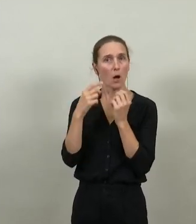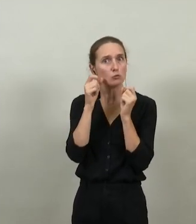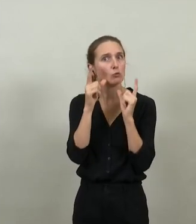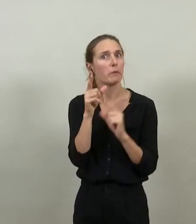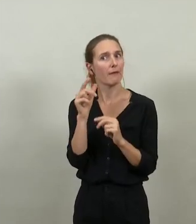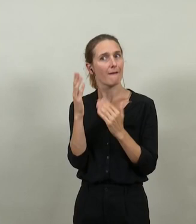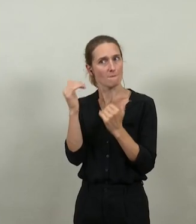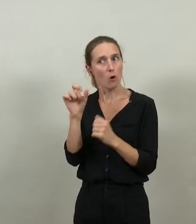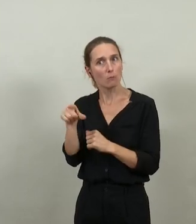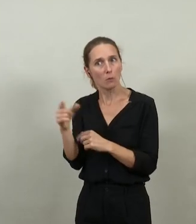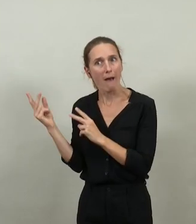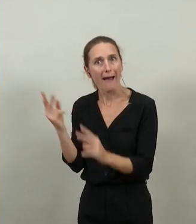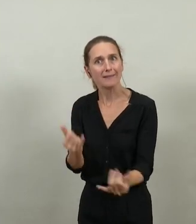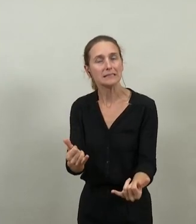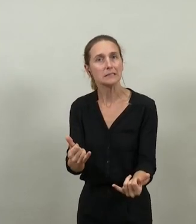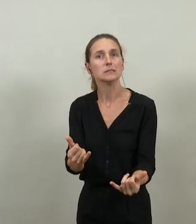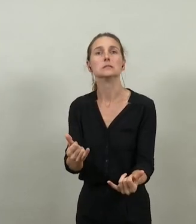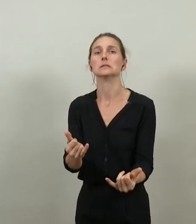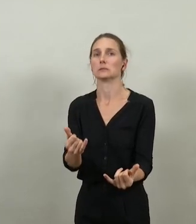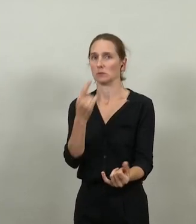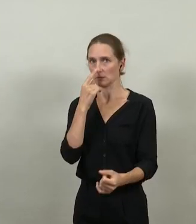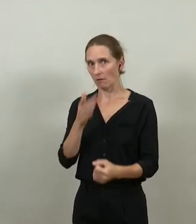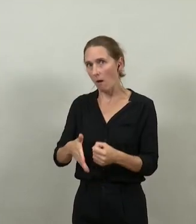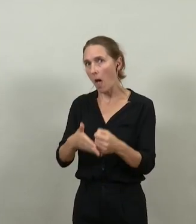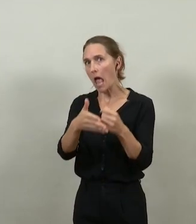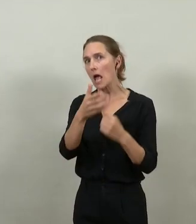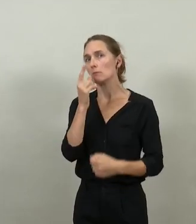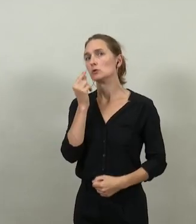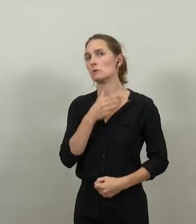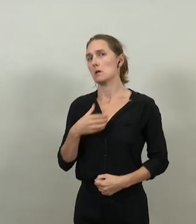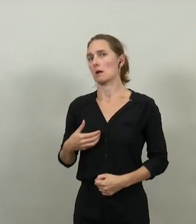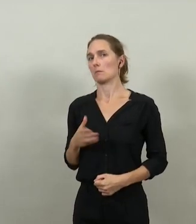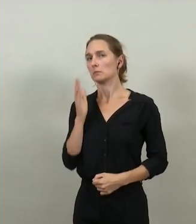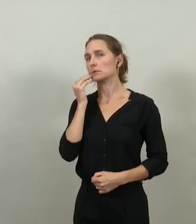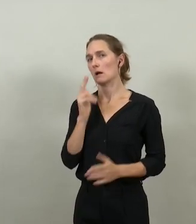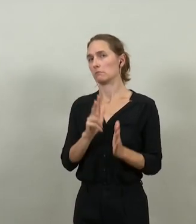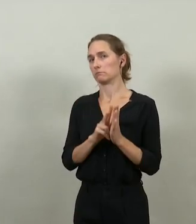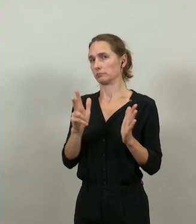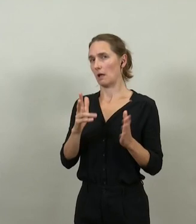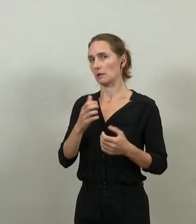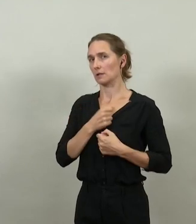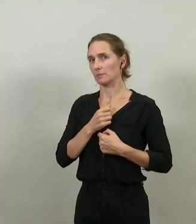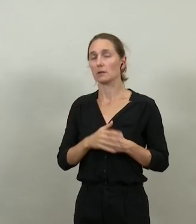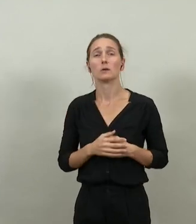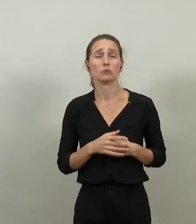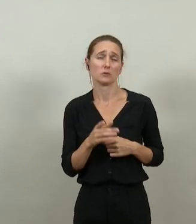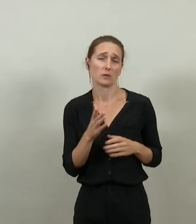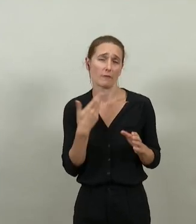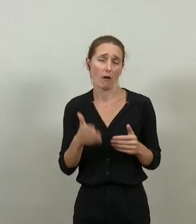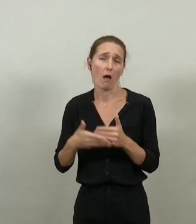jusqu'ici et j'ai tendance à croire qu'il va servir la soupe à Monsieur le Maire merci le tacos servira le